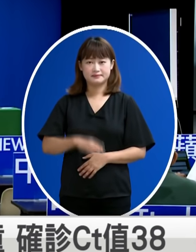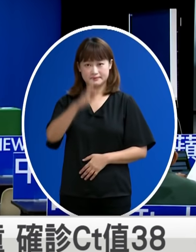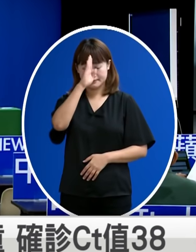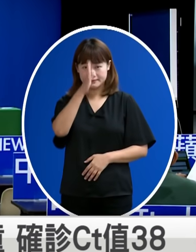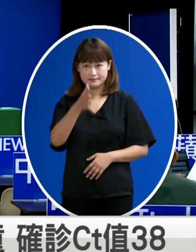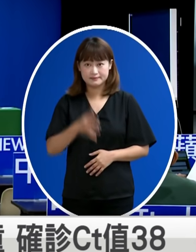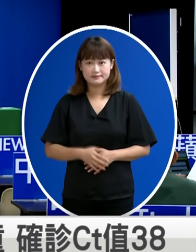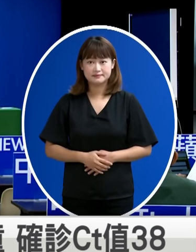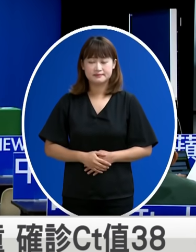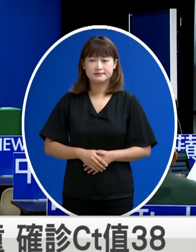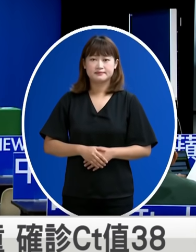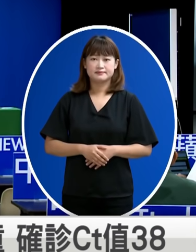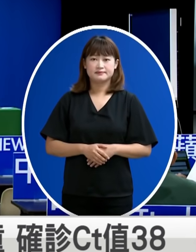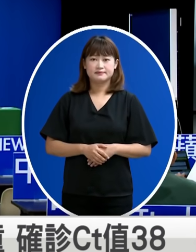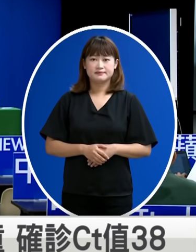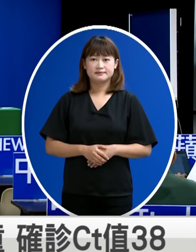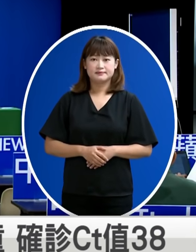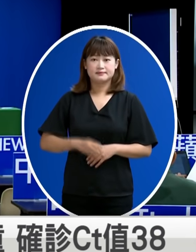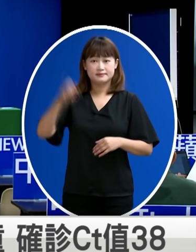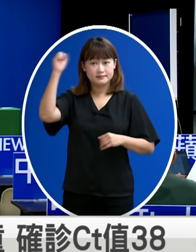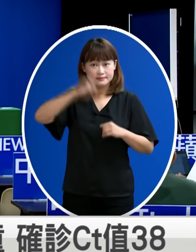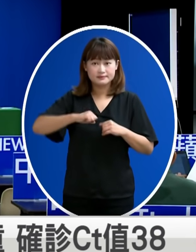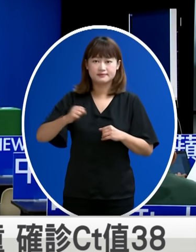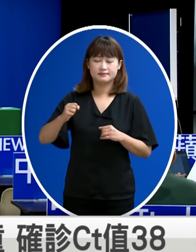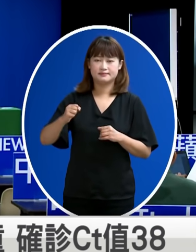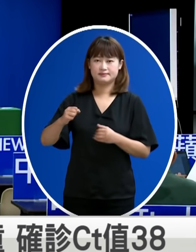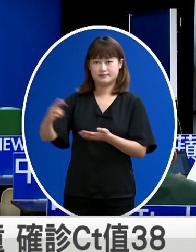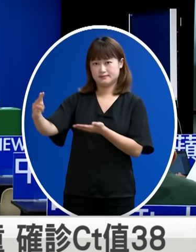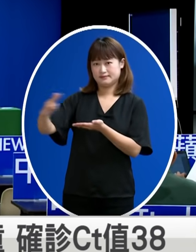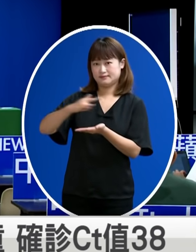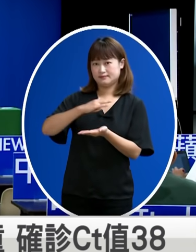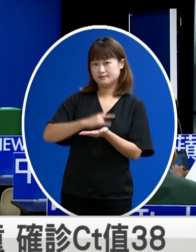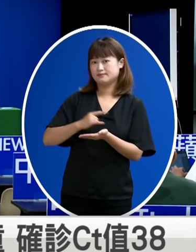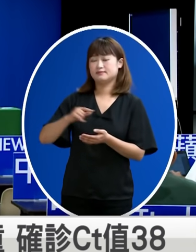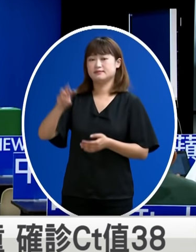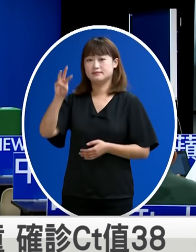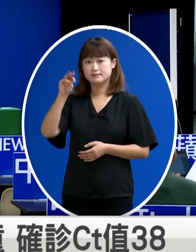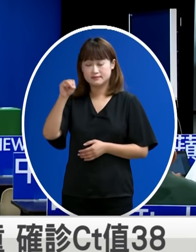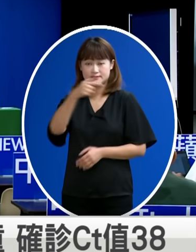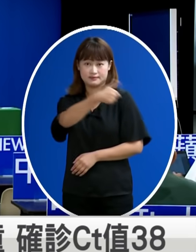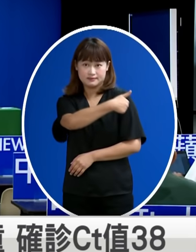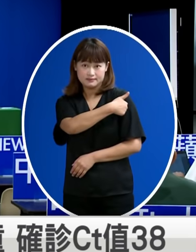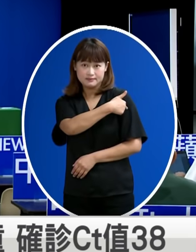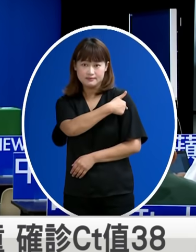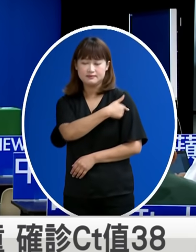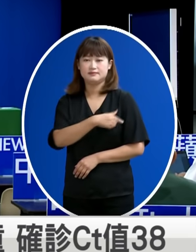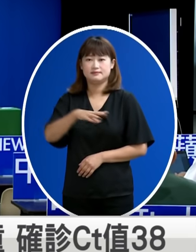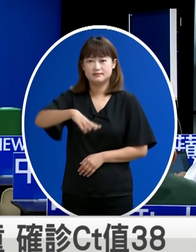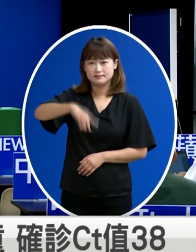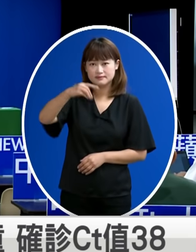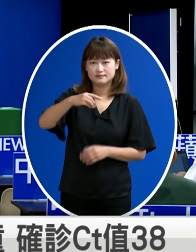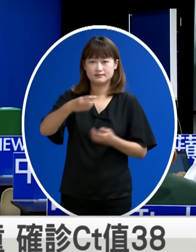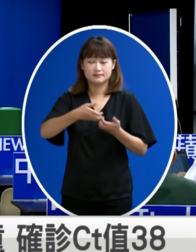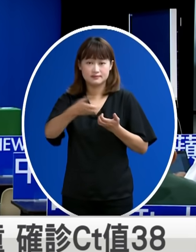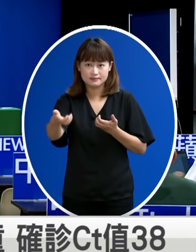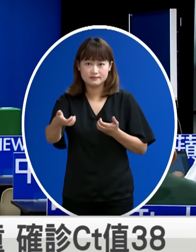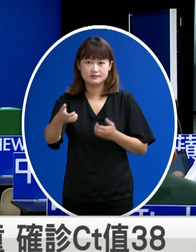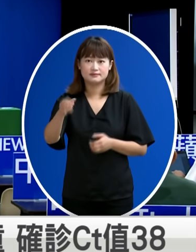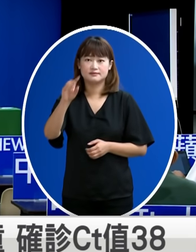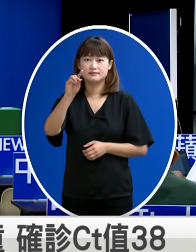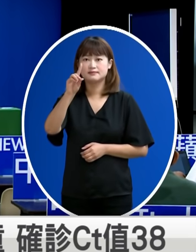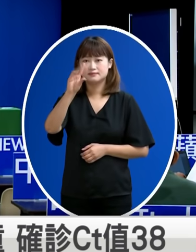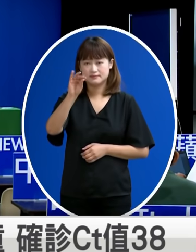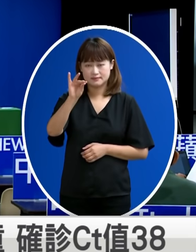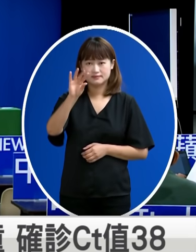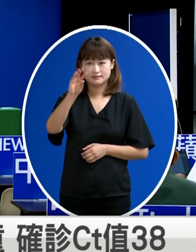想请问一下指挥官，就是说那个早上到货的那个113万剂莫德纳，之前有说会优先开放给有100万人